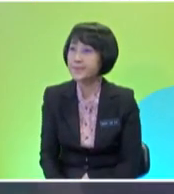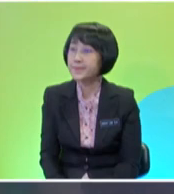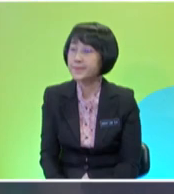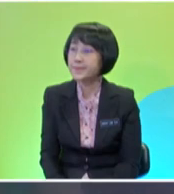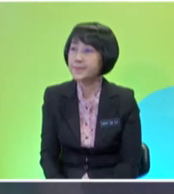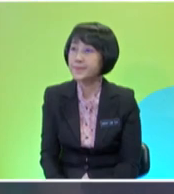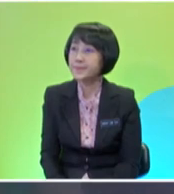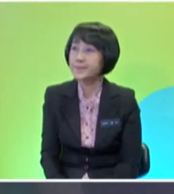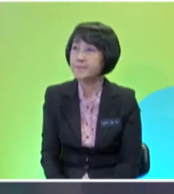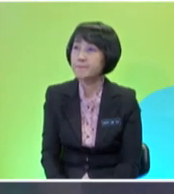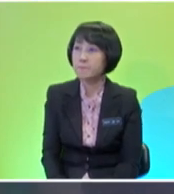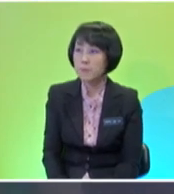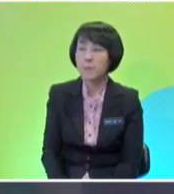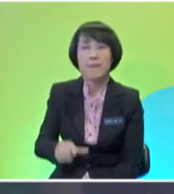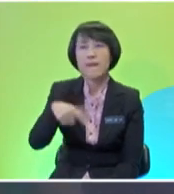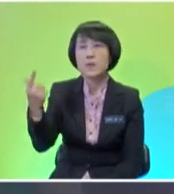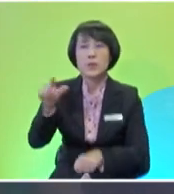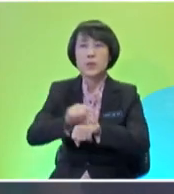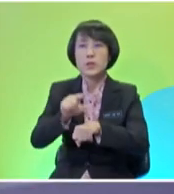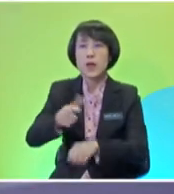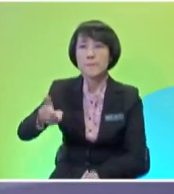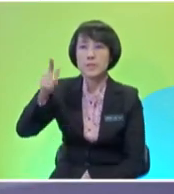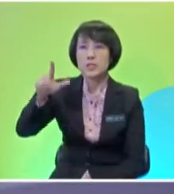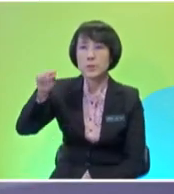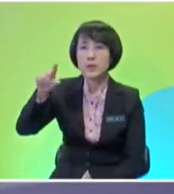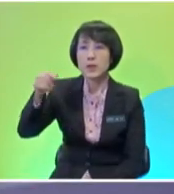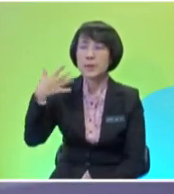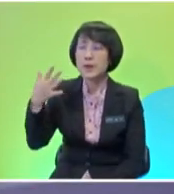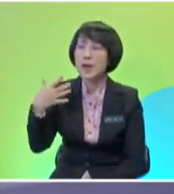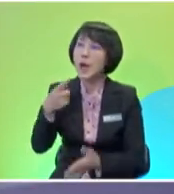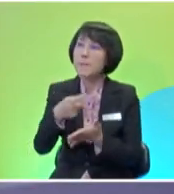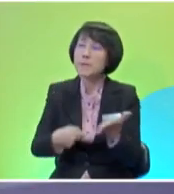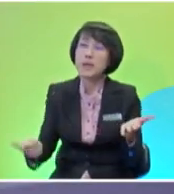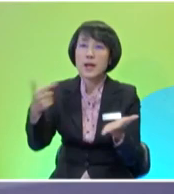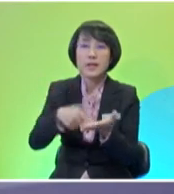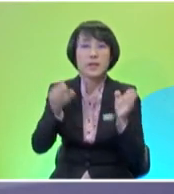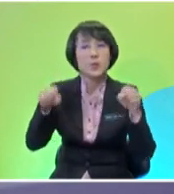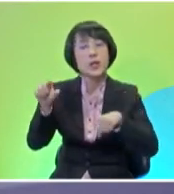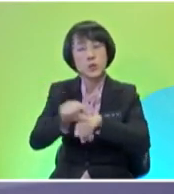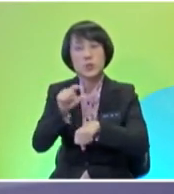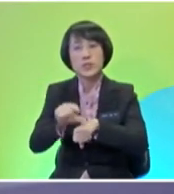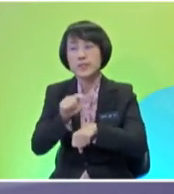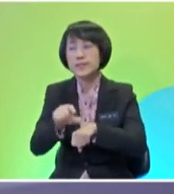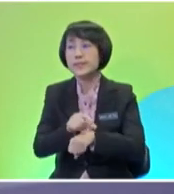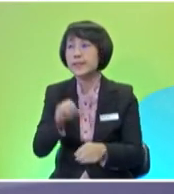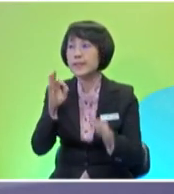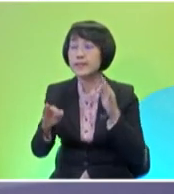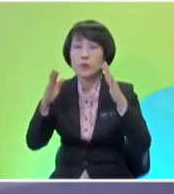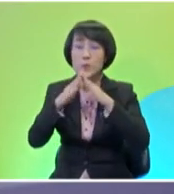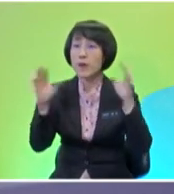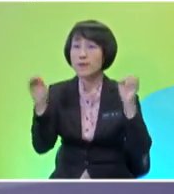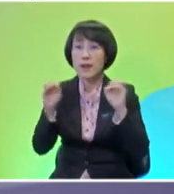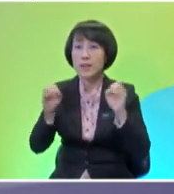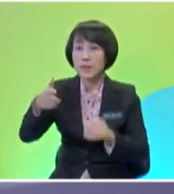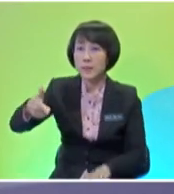panas ni, apa lagi bahan yang kita boleh gunakan untuk mencantumkan bahagian-bahagian ni? Okey, jika murid tiada pistol berkat panas ni di rumah, okey,